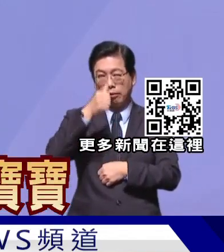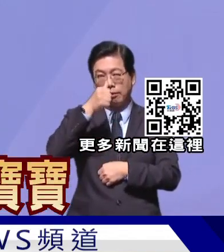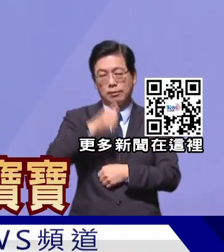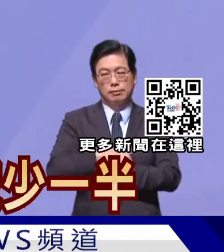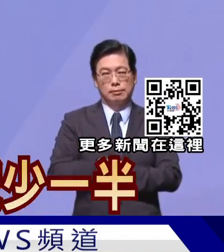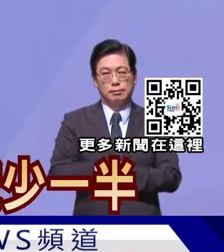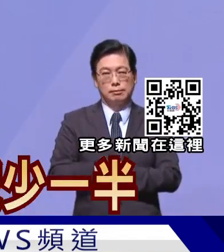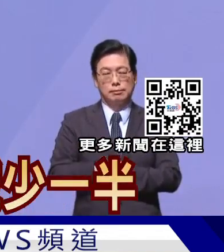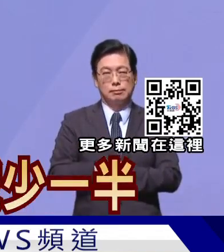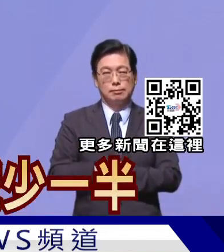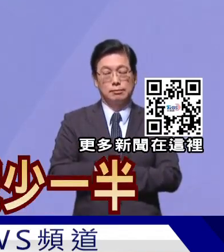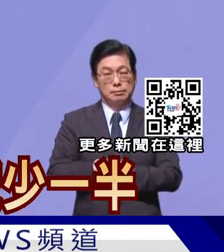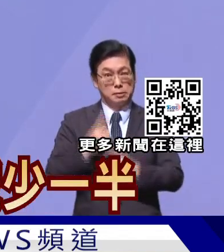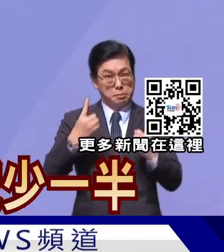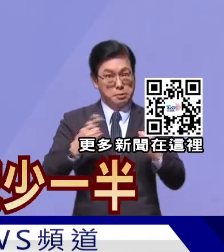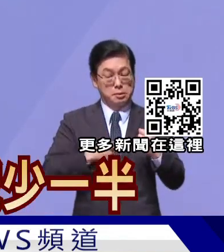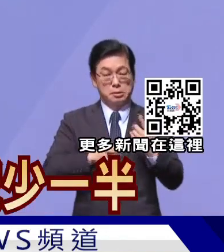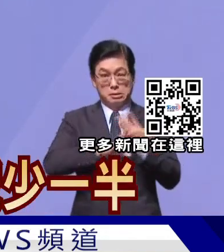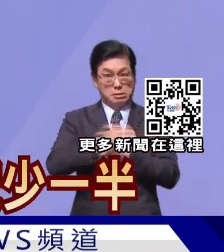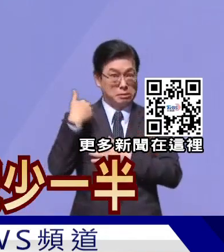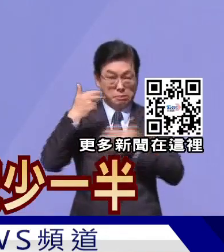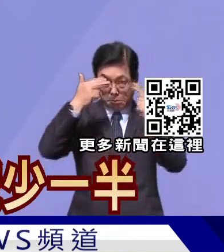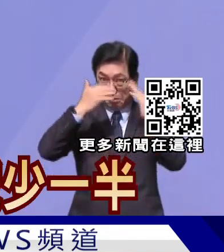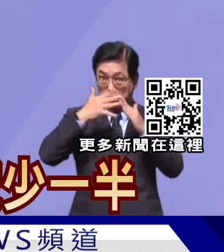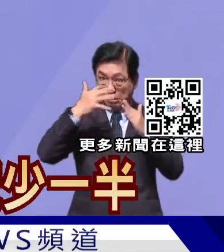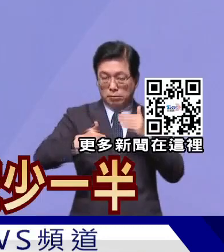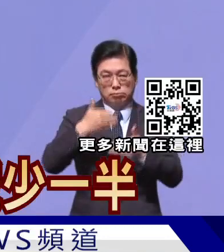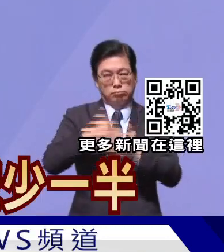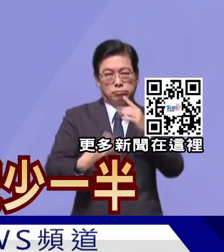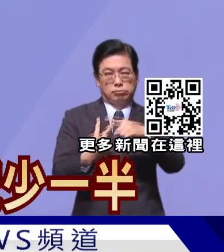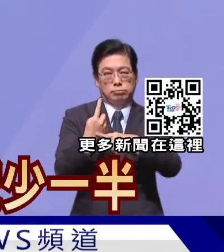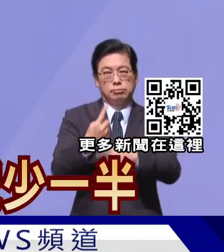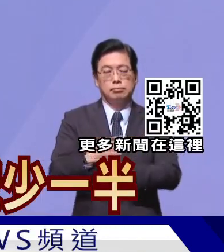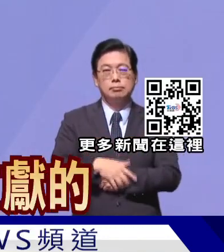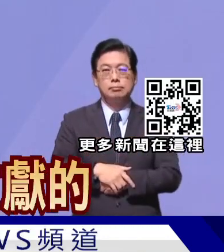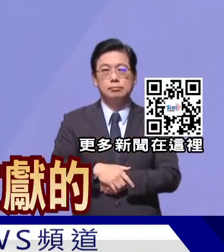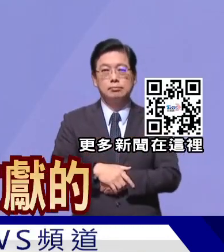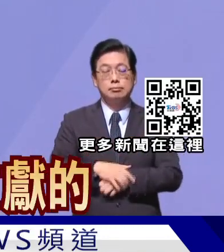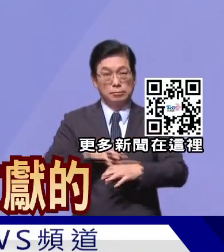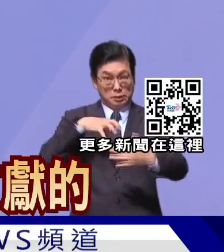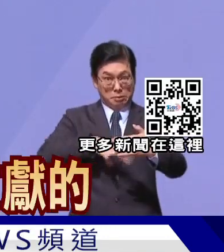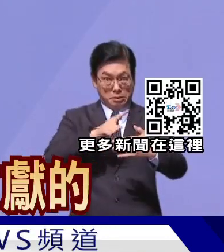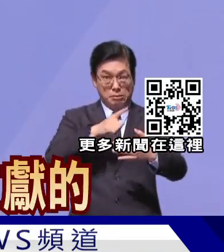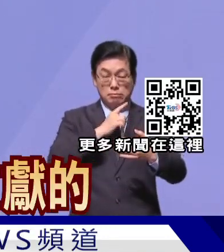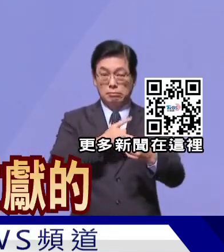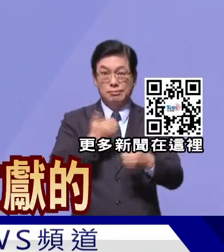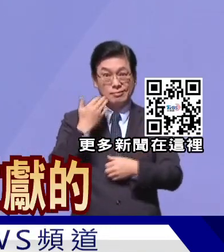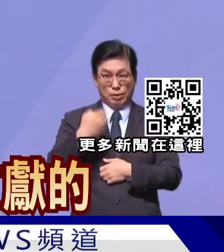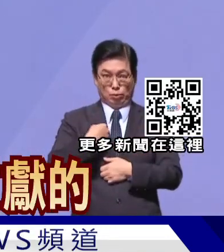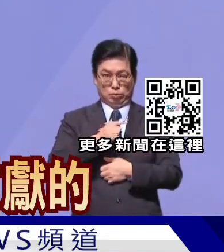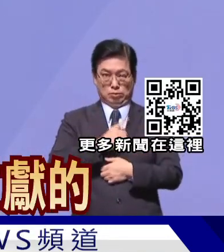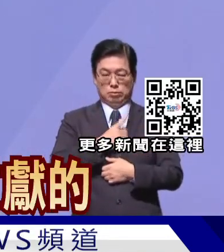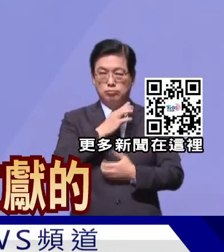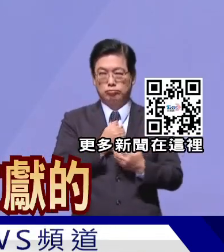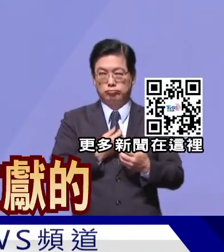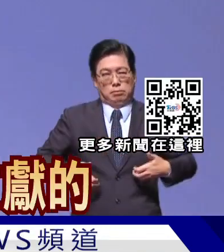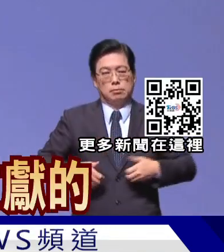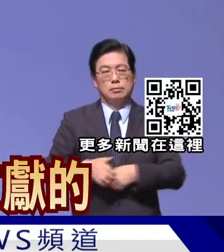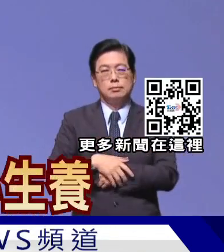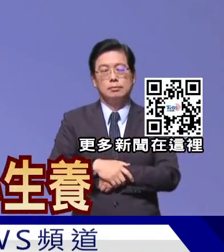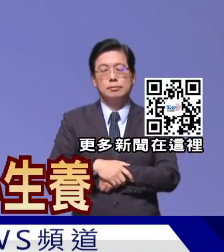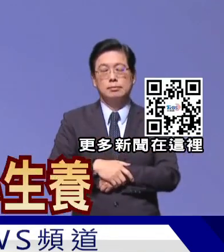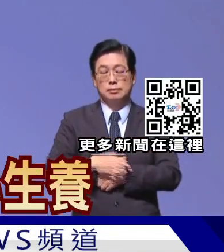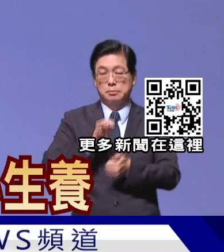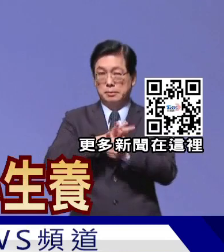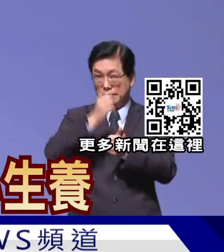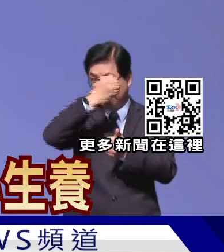宝宝，相较于郝师傅时期，几乎减少了一半。其中一个名额还是我贡献的。